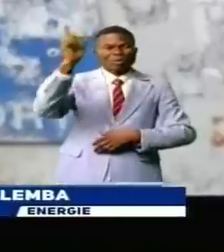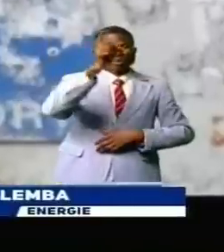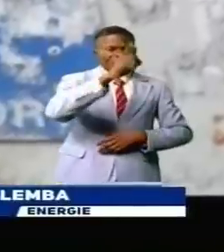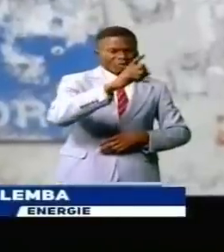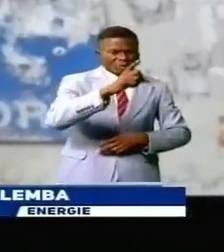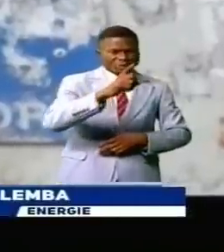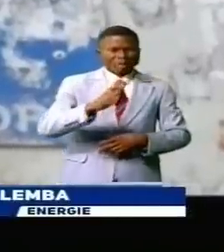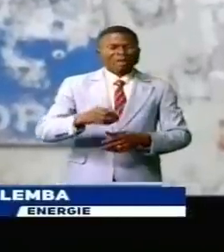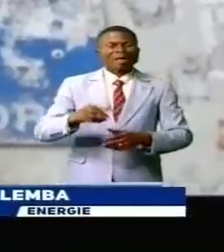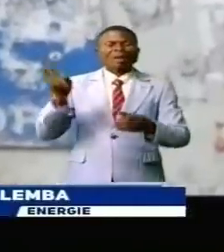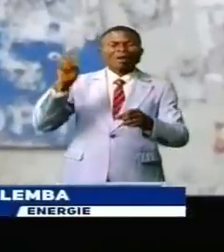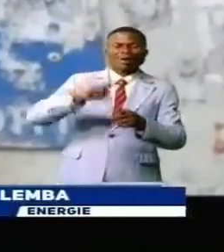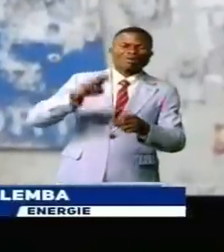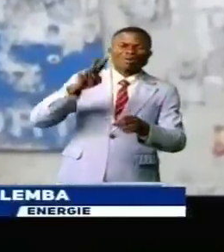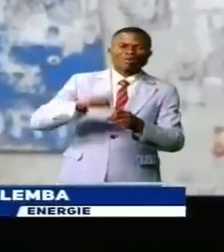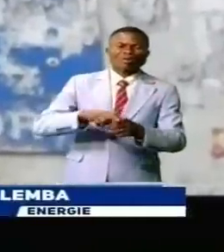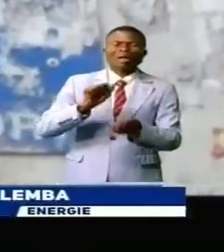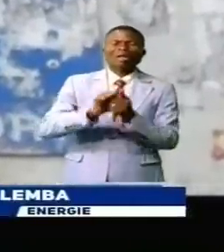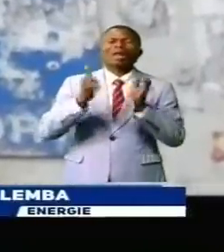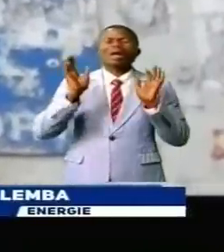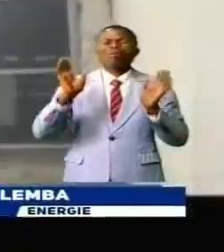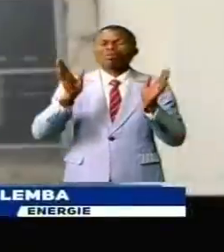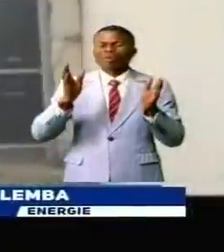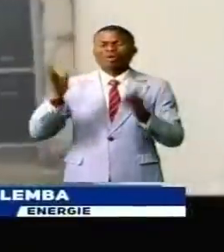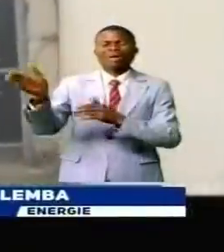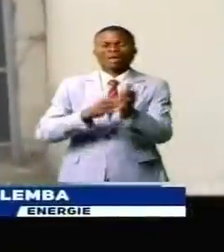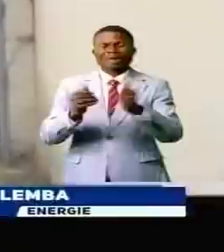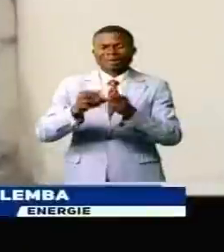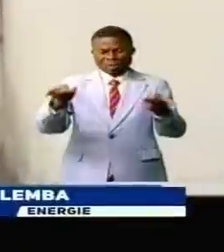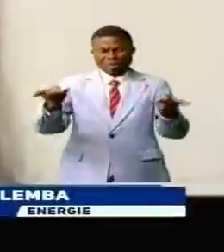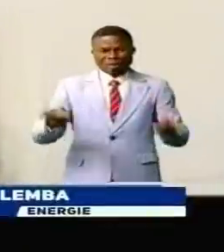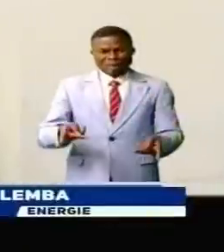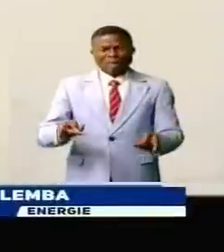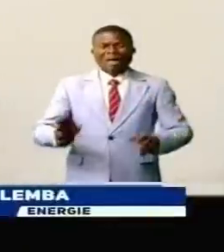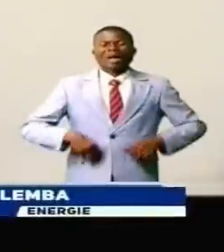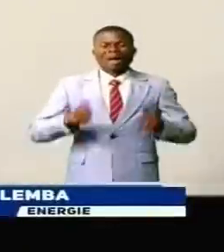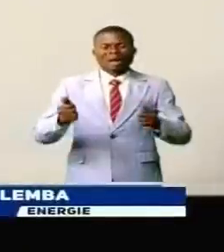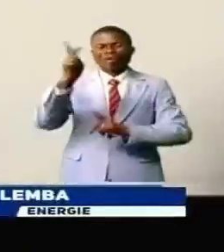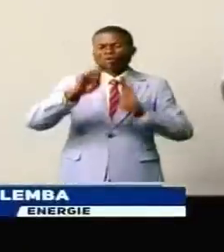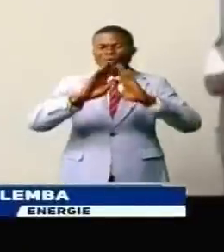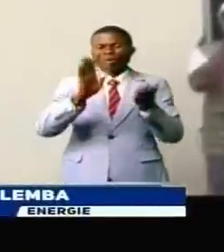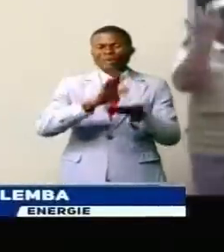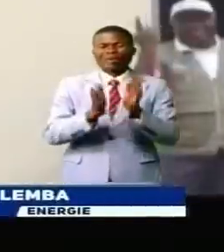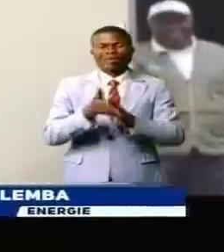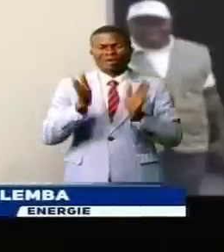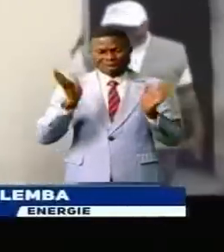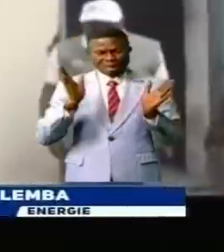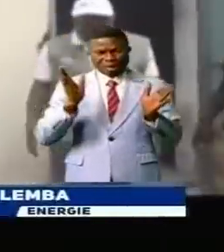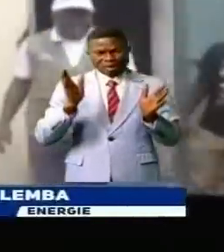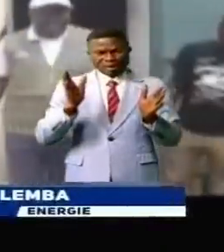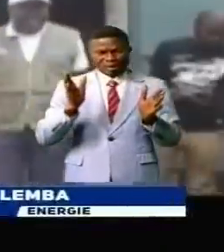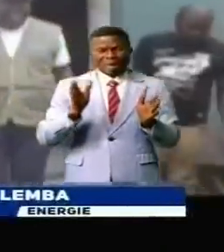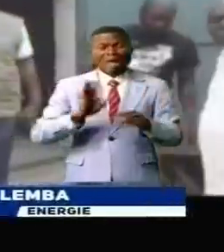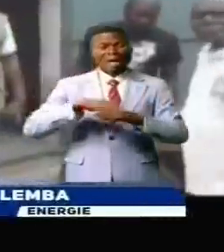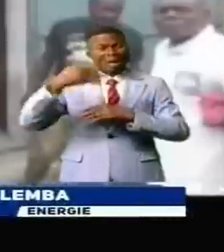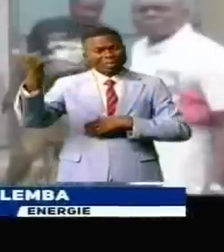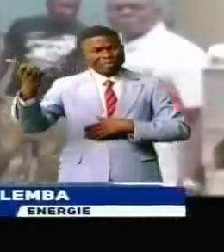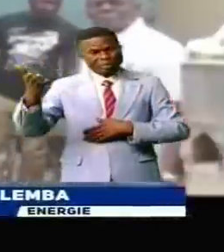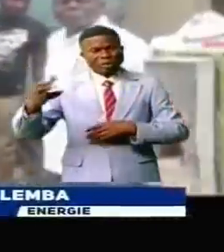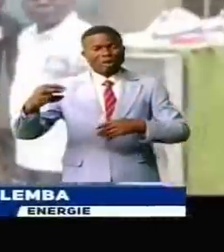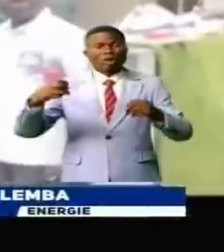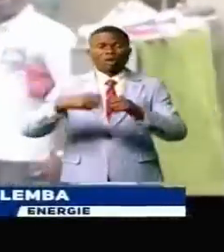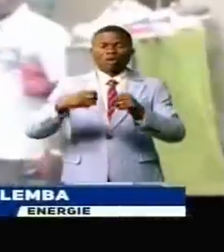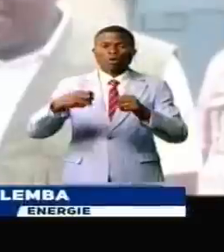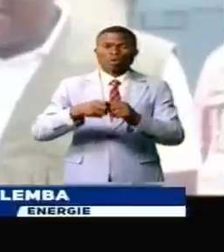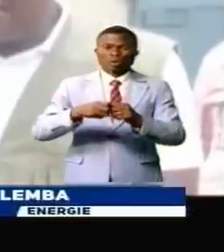trouvent victimes d'un gangstérisme foncier qui met en danger la vie de la population et empêche par conséquent la SNEL à